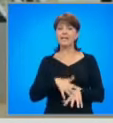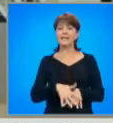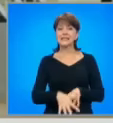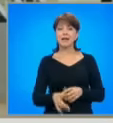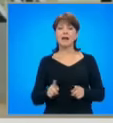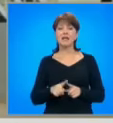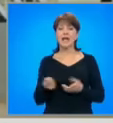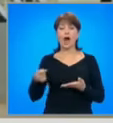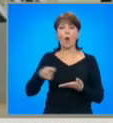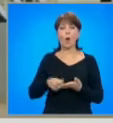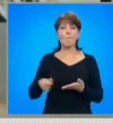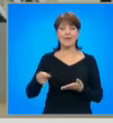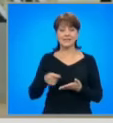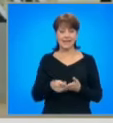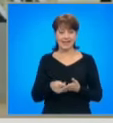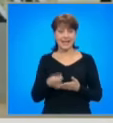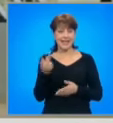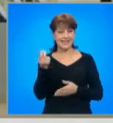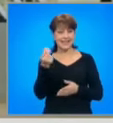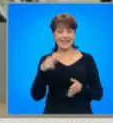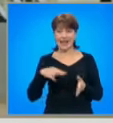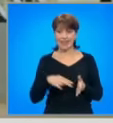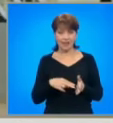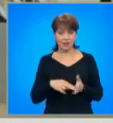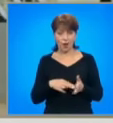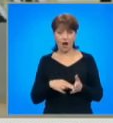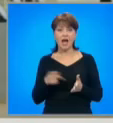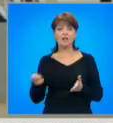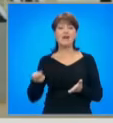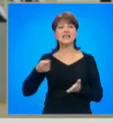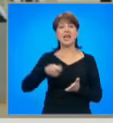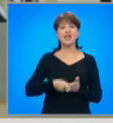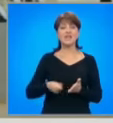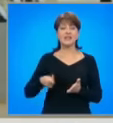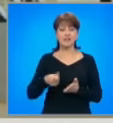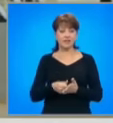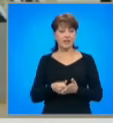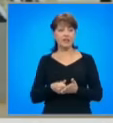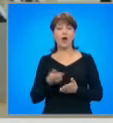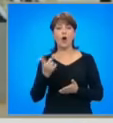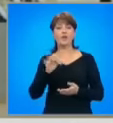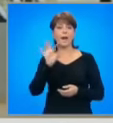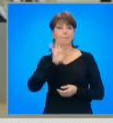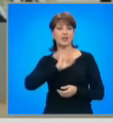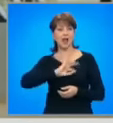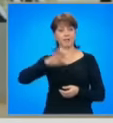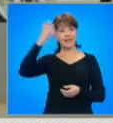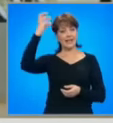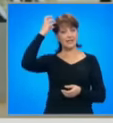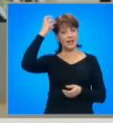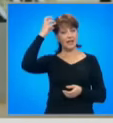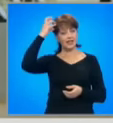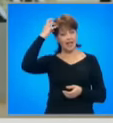на цените на тока, която се финансира изцяло от събиране на свръхпечалбите на държавните енергийни